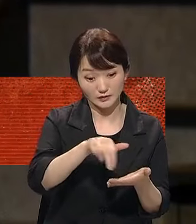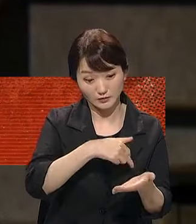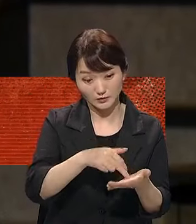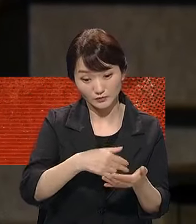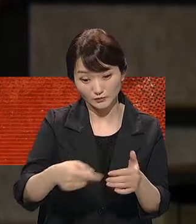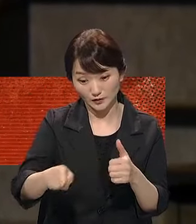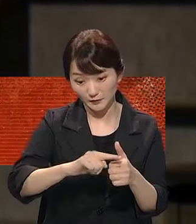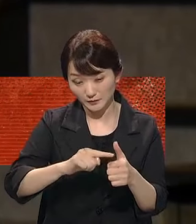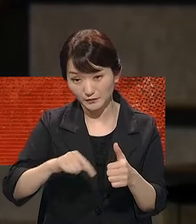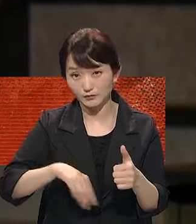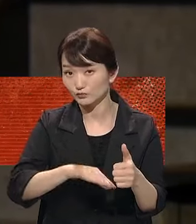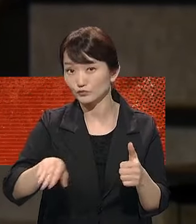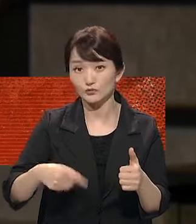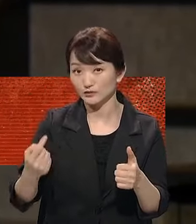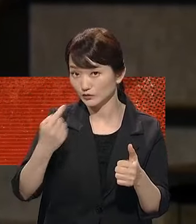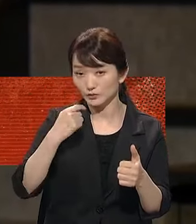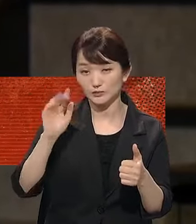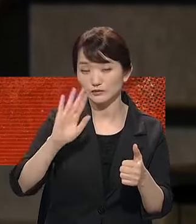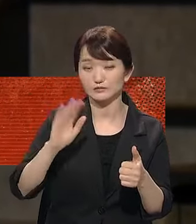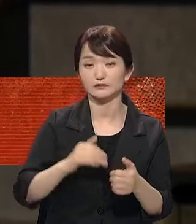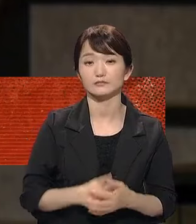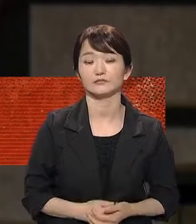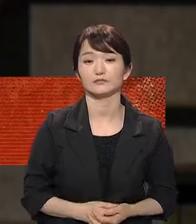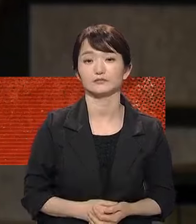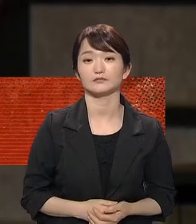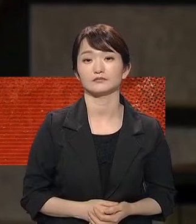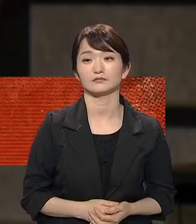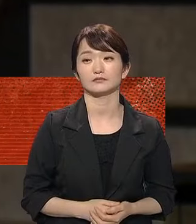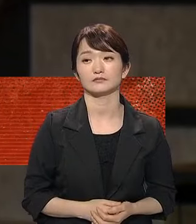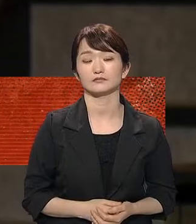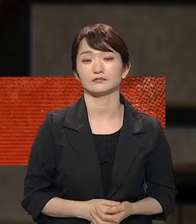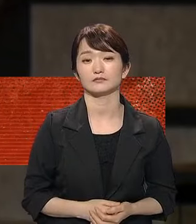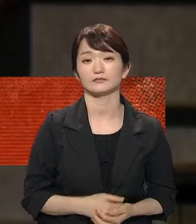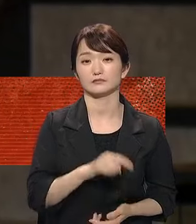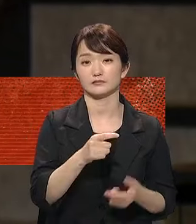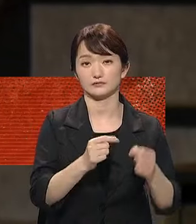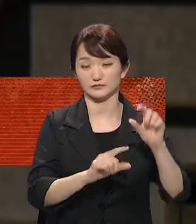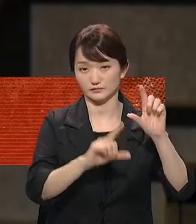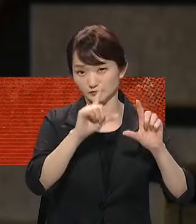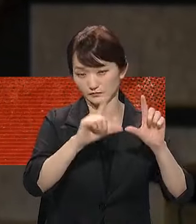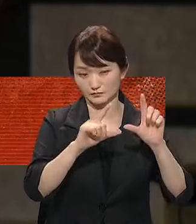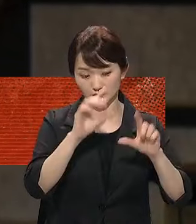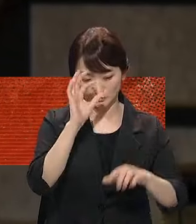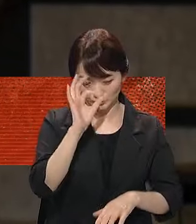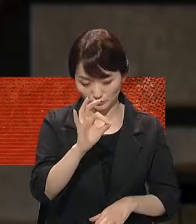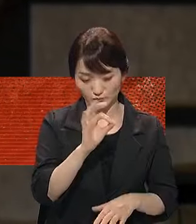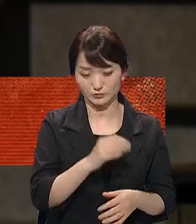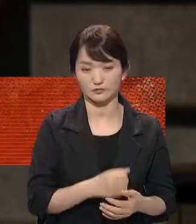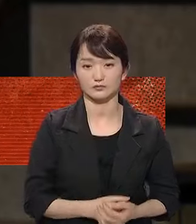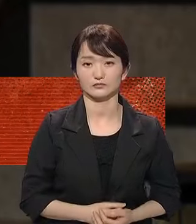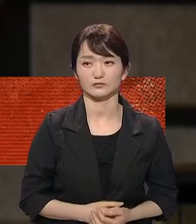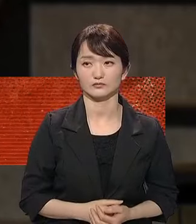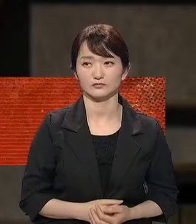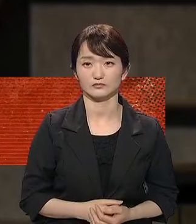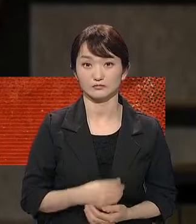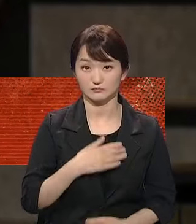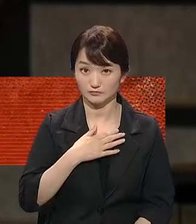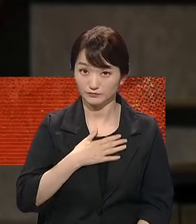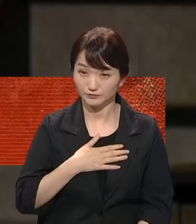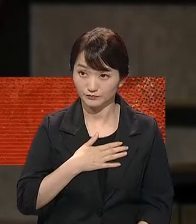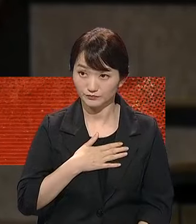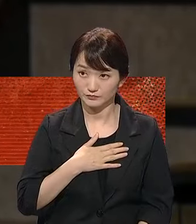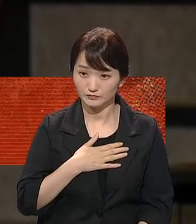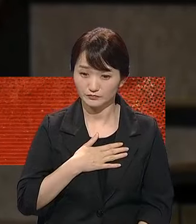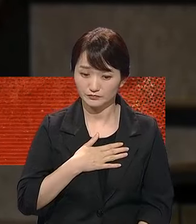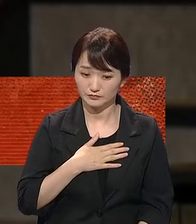제보도 안 하셨겠죠 근데 이제 사실 뭐 저런 현상을 그 보고 그것을 안 사항에서